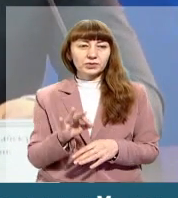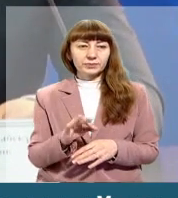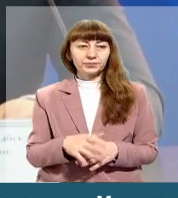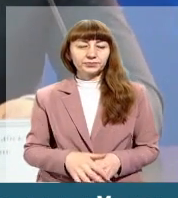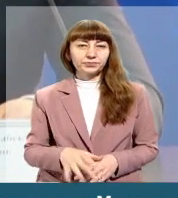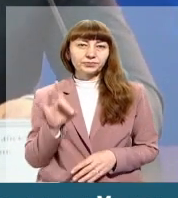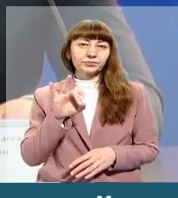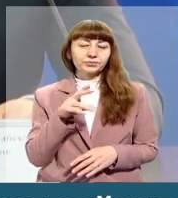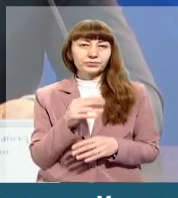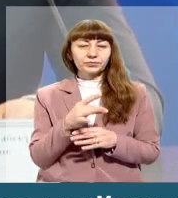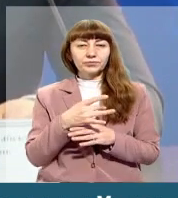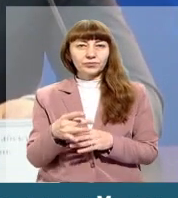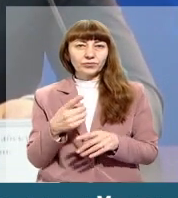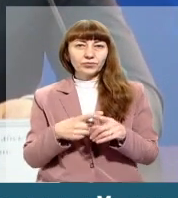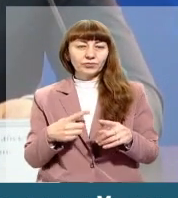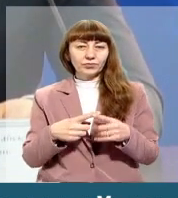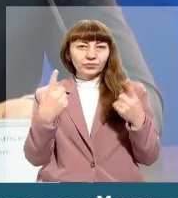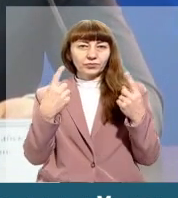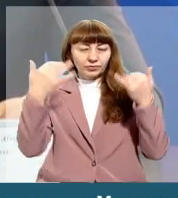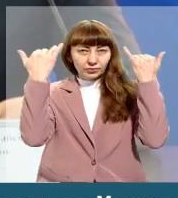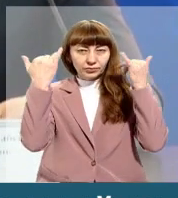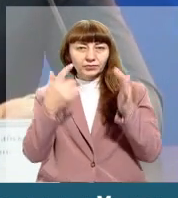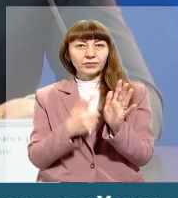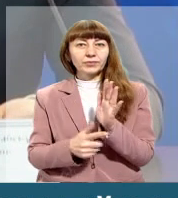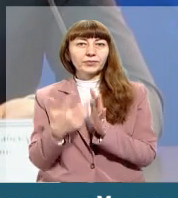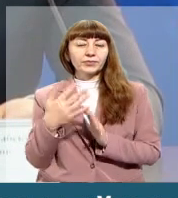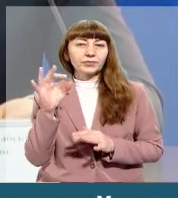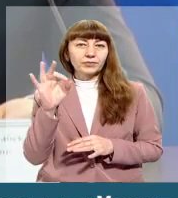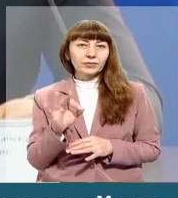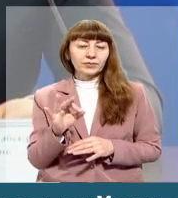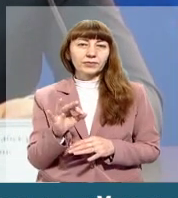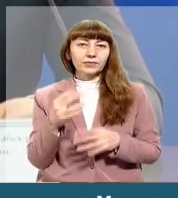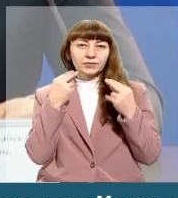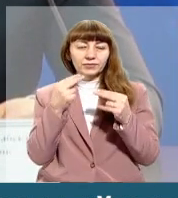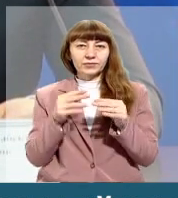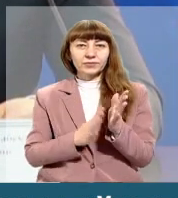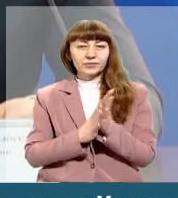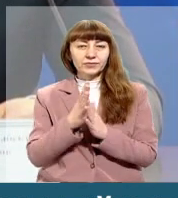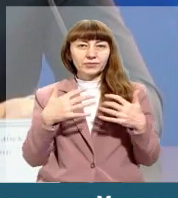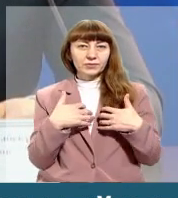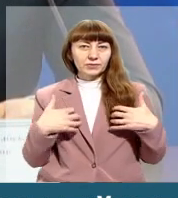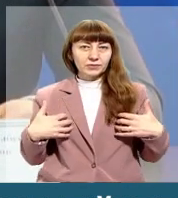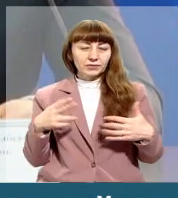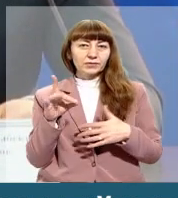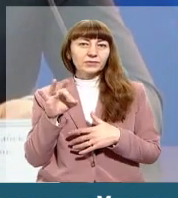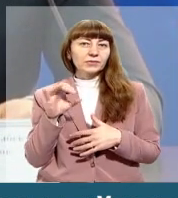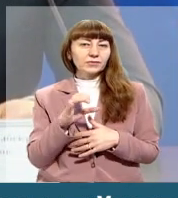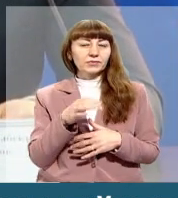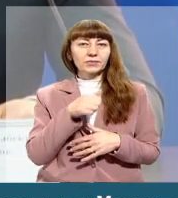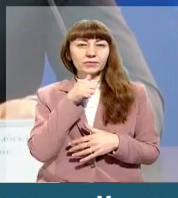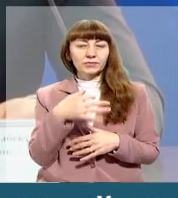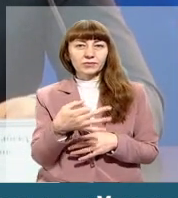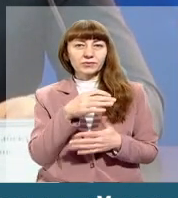по Мангилинскому району составляет 75,5%. Селекционным разведением маточного поголовья крупного рогатого скота по